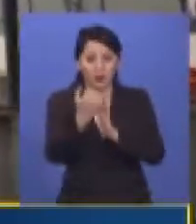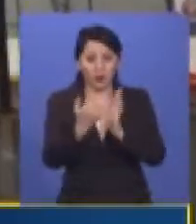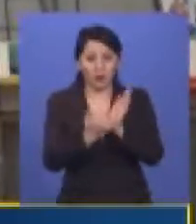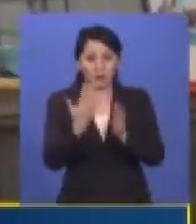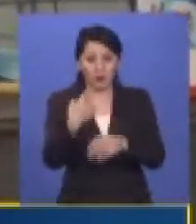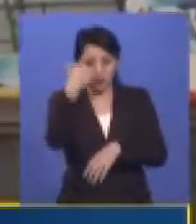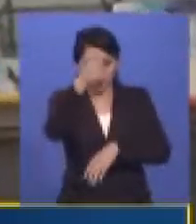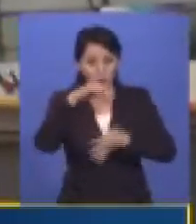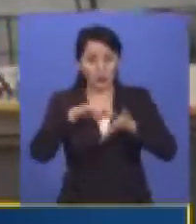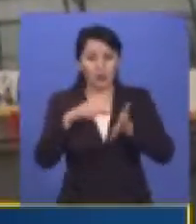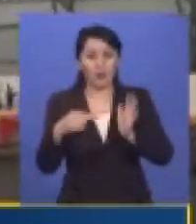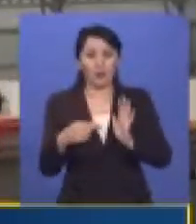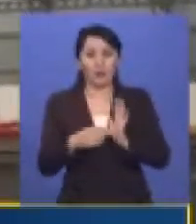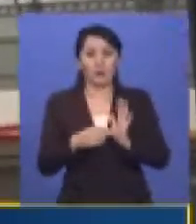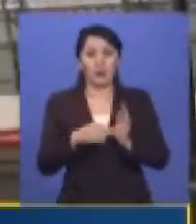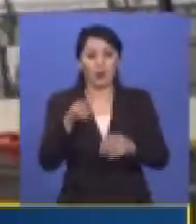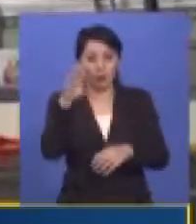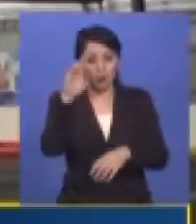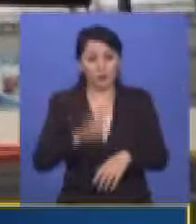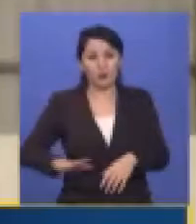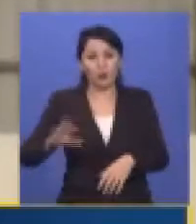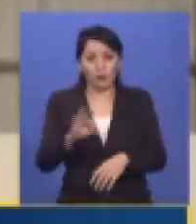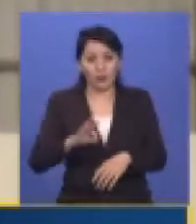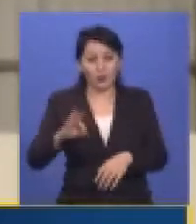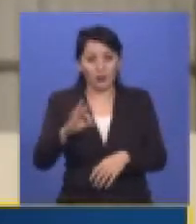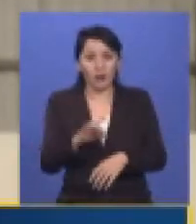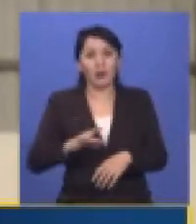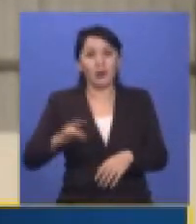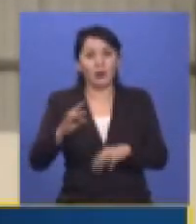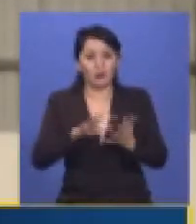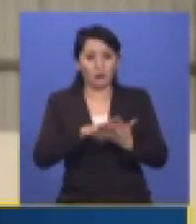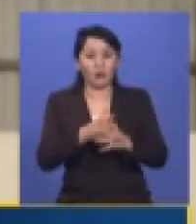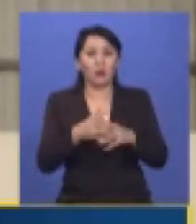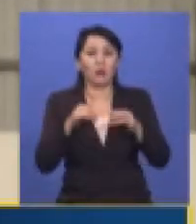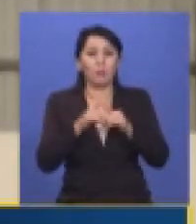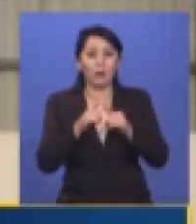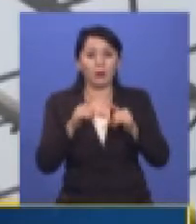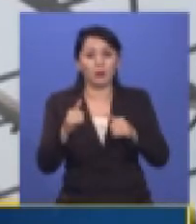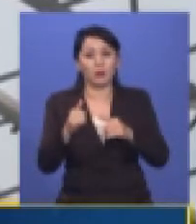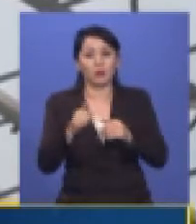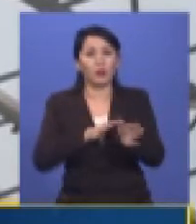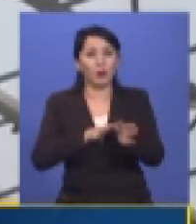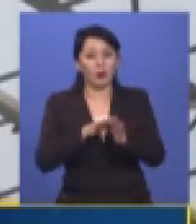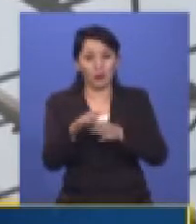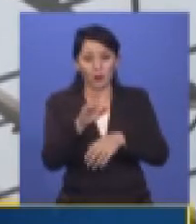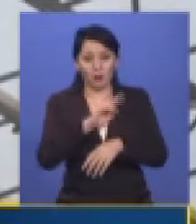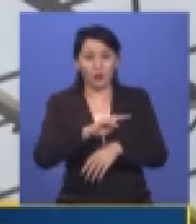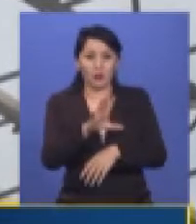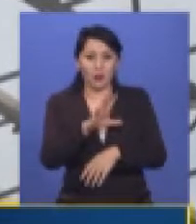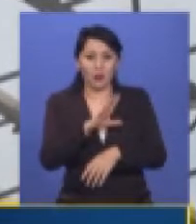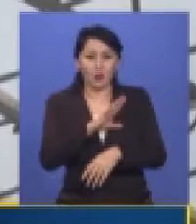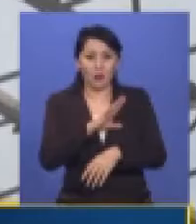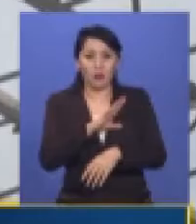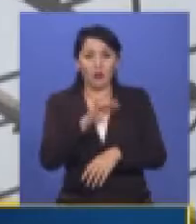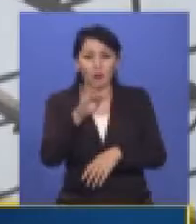жылға жоспарланған. Оның аясында еліміздің әр облысы, ауданы мен ауылын дамыту үшін бірқатар іс-шара қолға алынды. Сорын